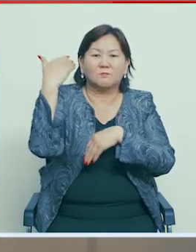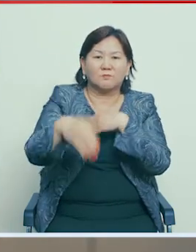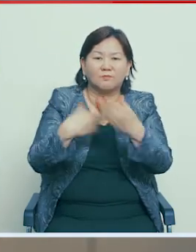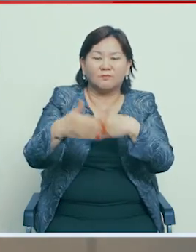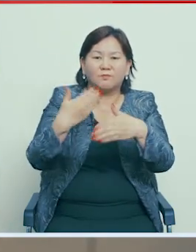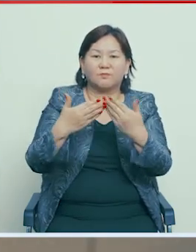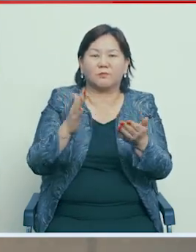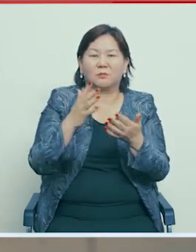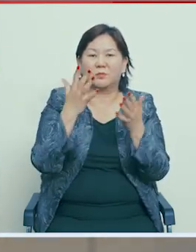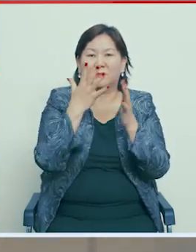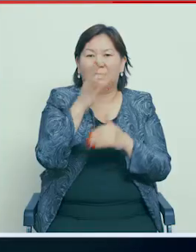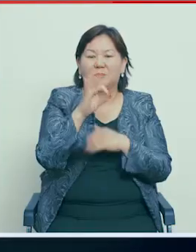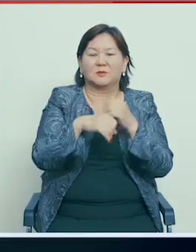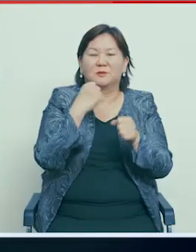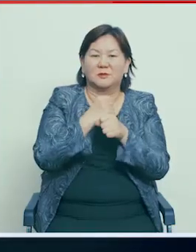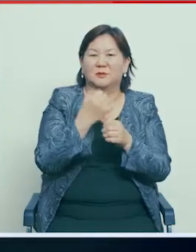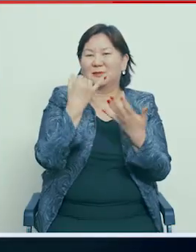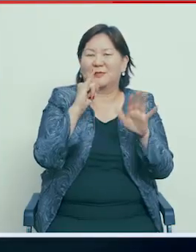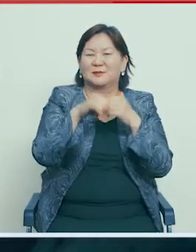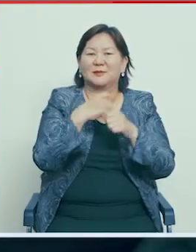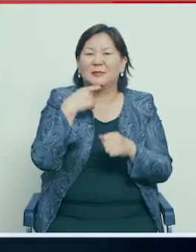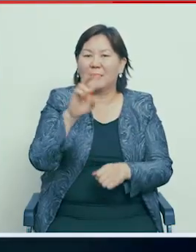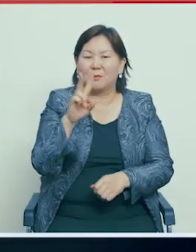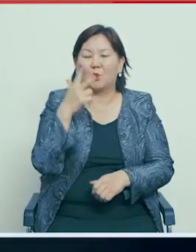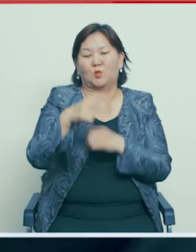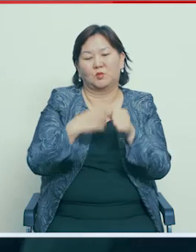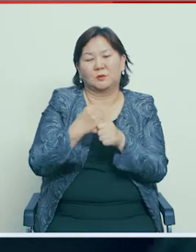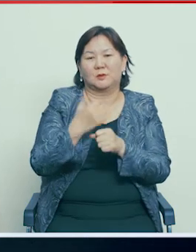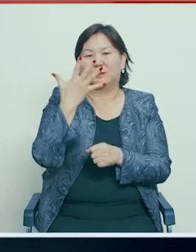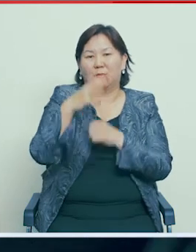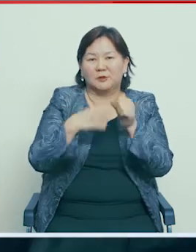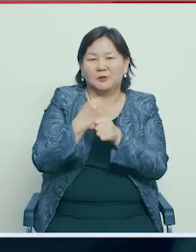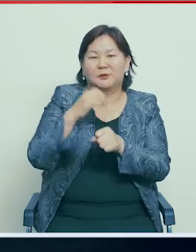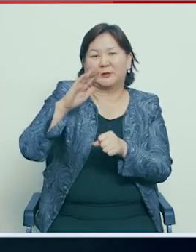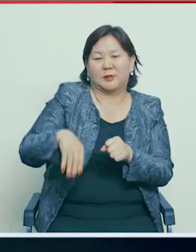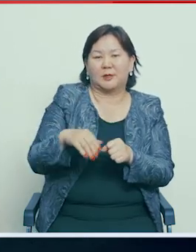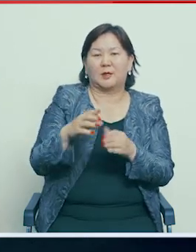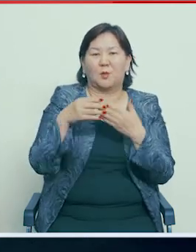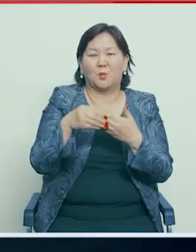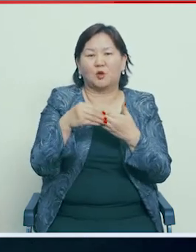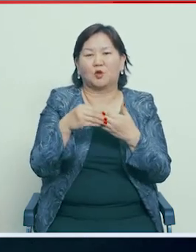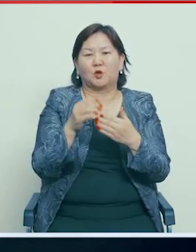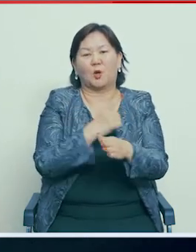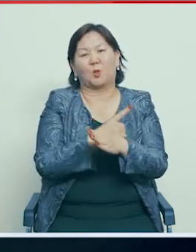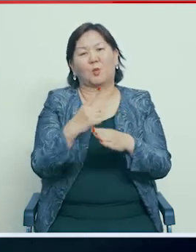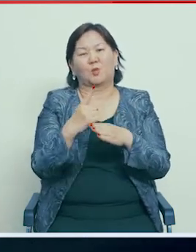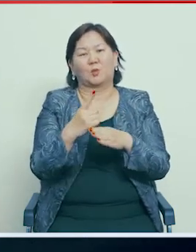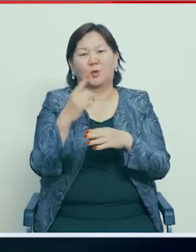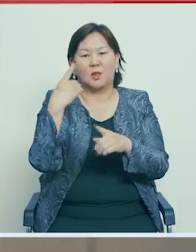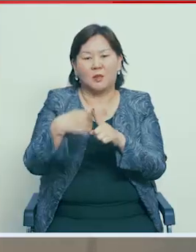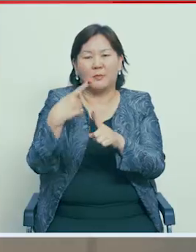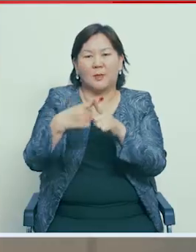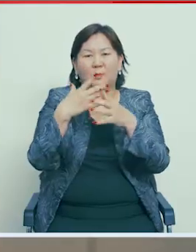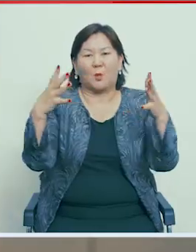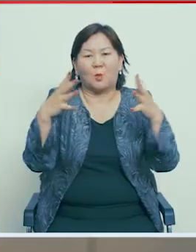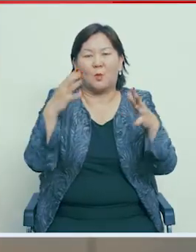одоо нэг 50 60 жил гэж ярмаар байна л да. Ядаж нэг тий 3 жилийн дараа 5 жилийн дараа бодиттой үр дүнтэй болгоод улам том ажил болгоод